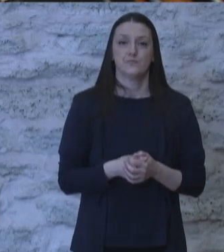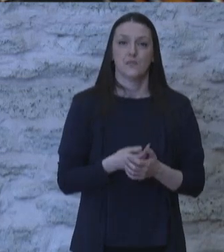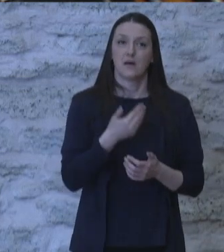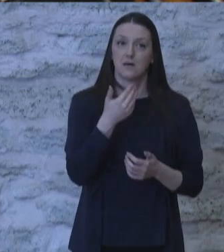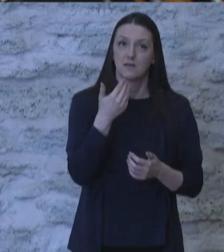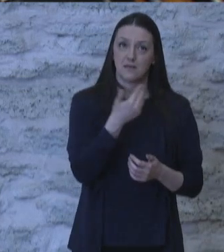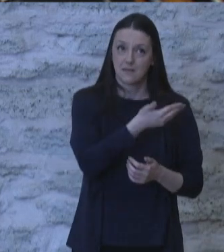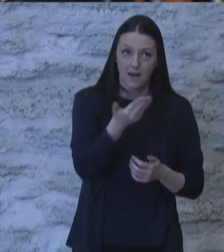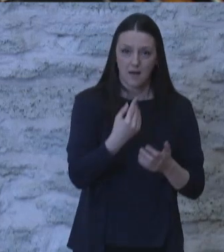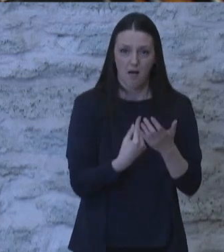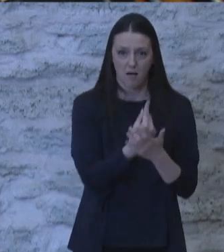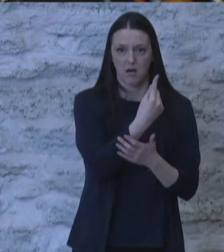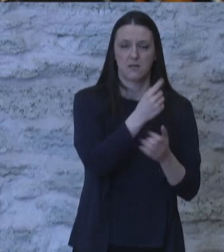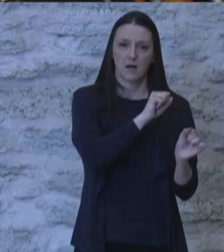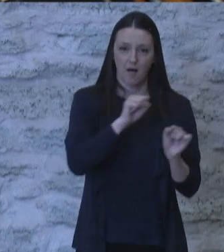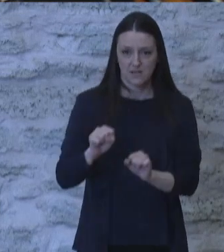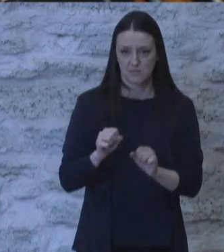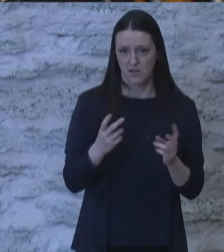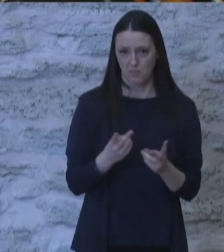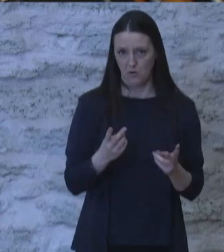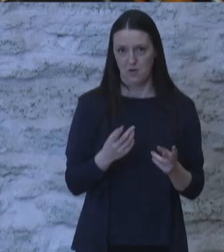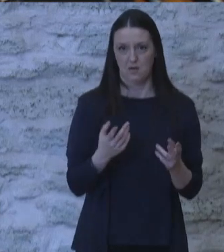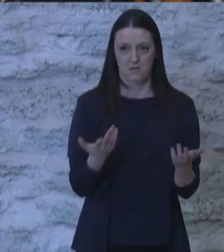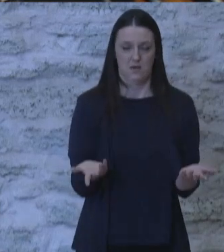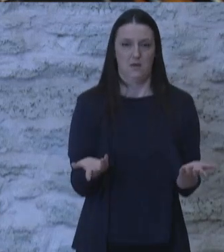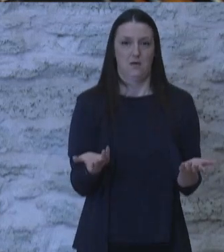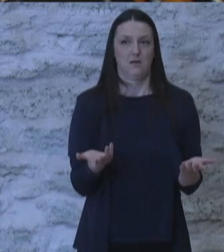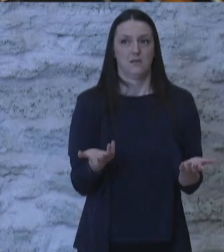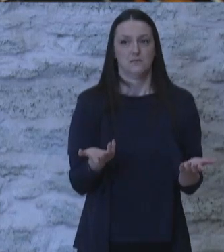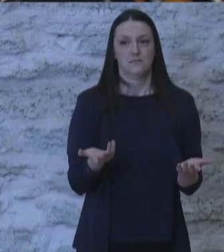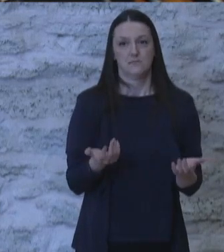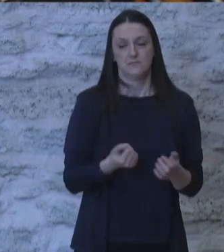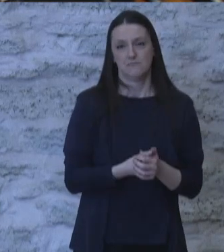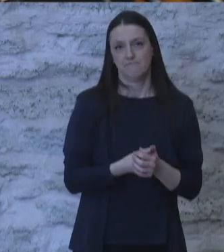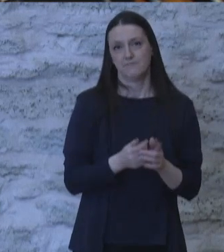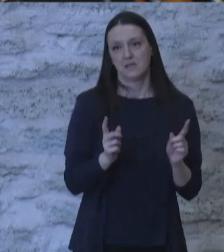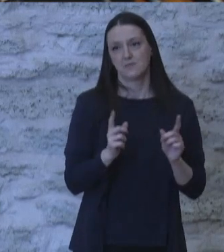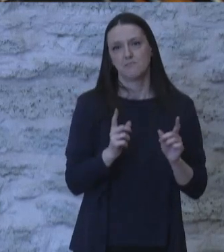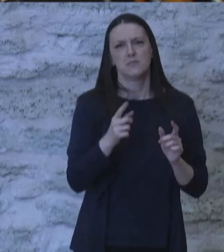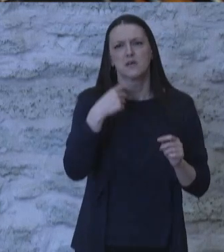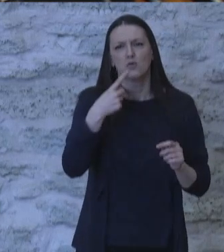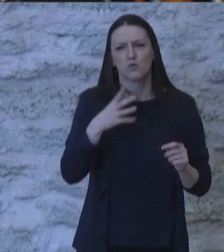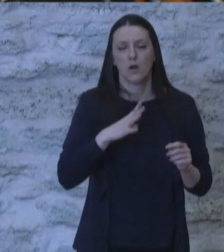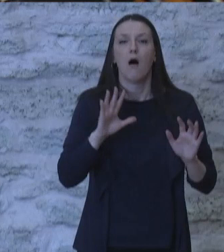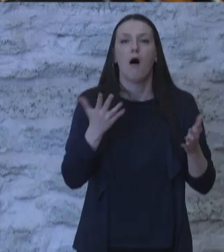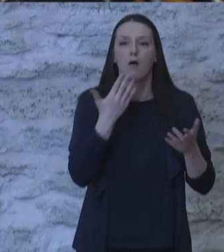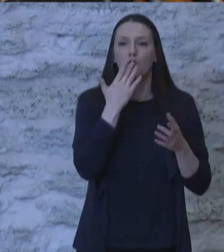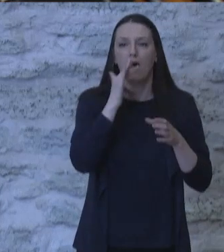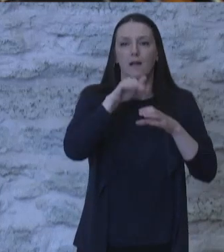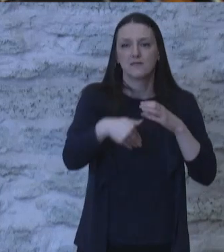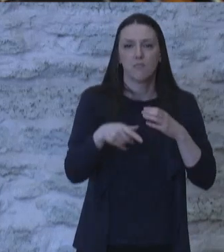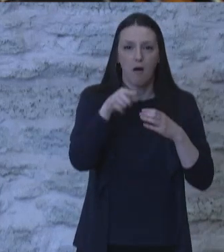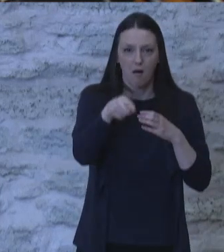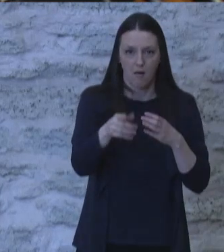Te hakkate õigustama seda seda pidi, et mis nüüd juttu oli, et kui välismaal on